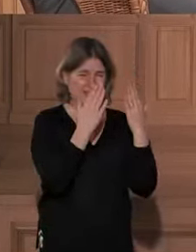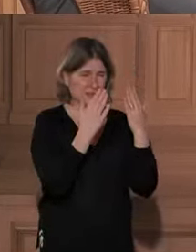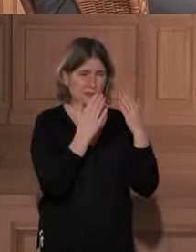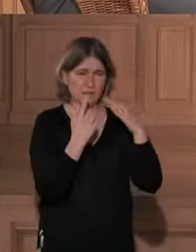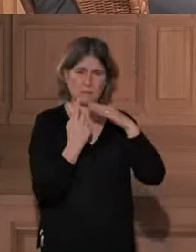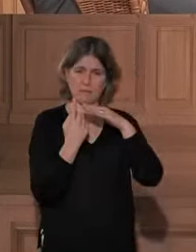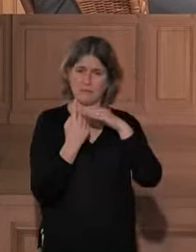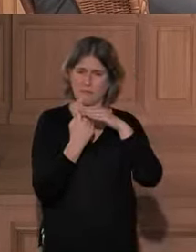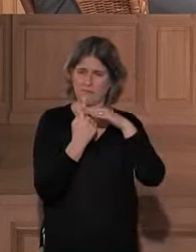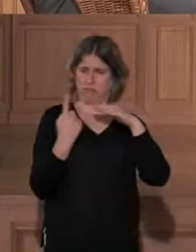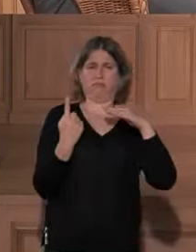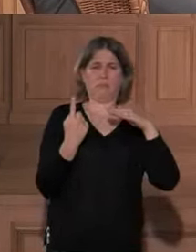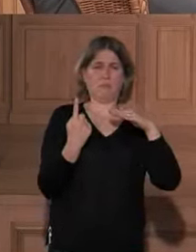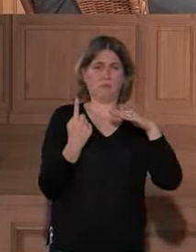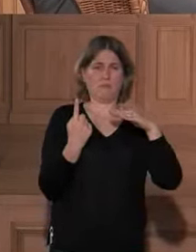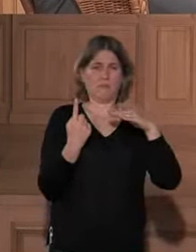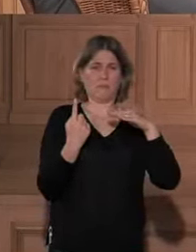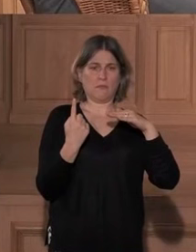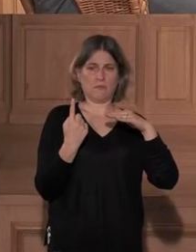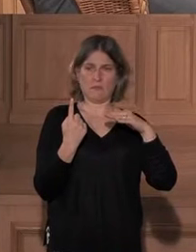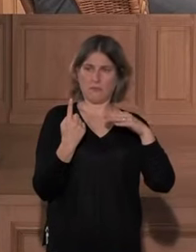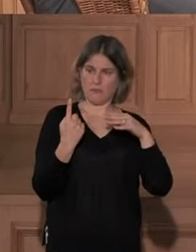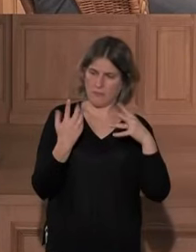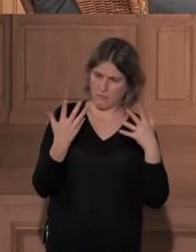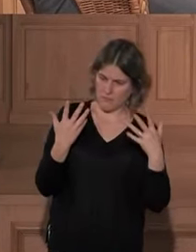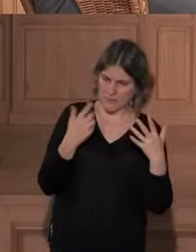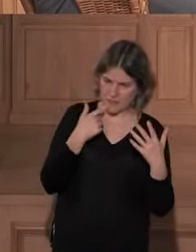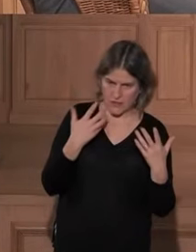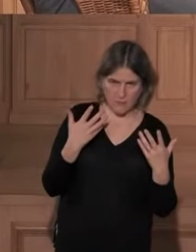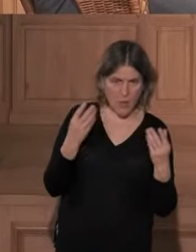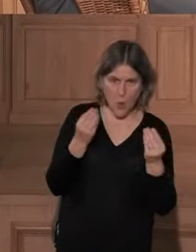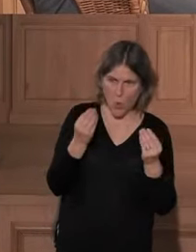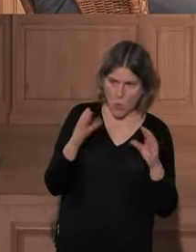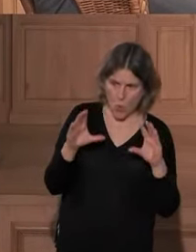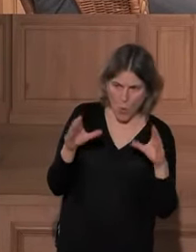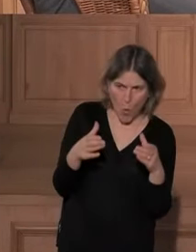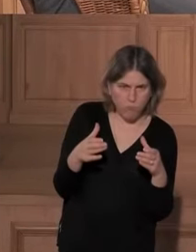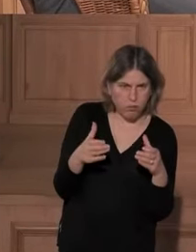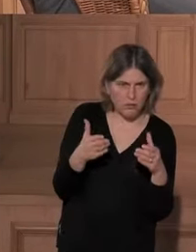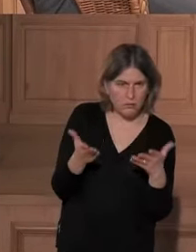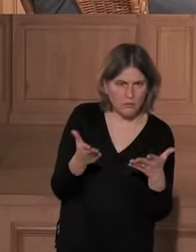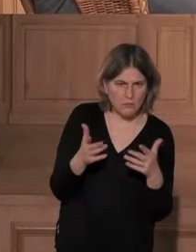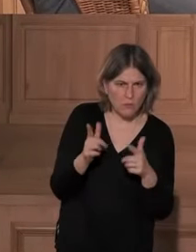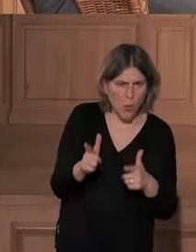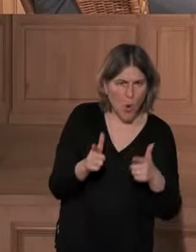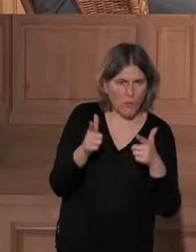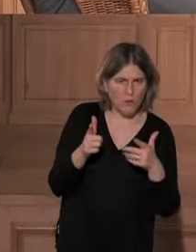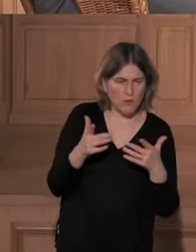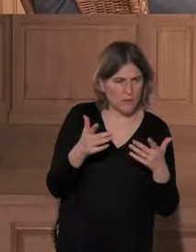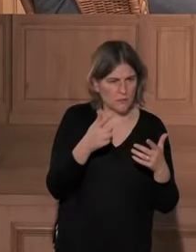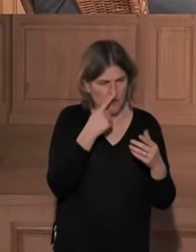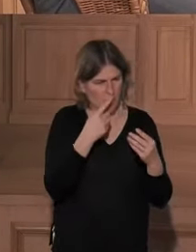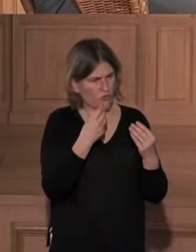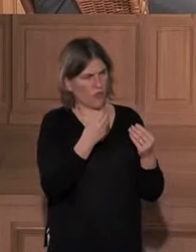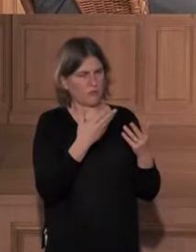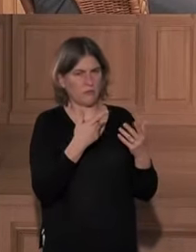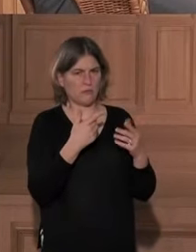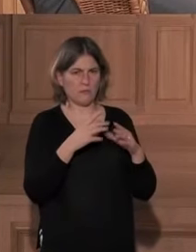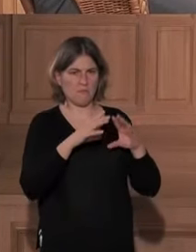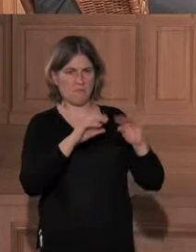qu'il n'y a personne, en fait. Que l'unanimité, on va dire, de tous, c'est sa place qui pose